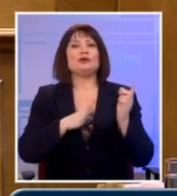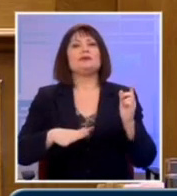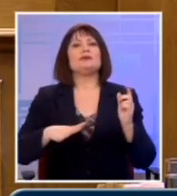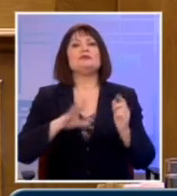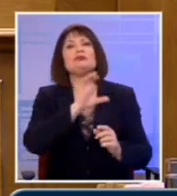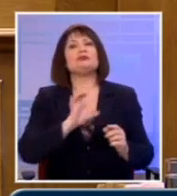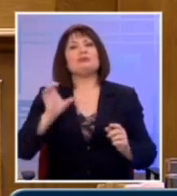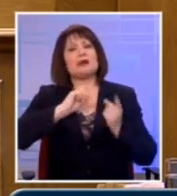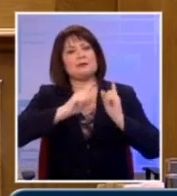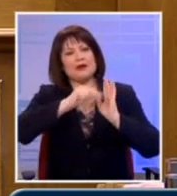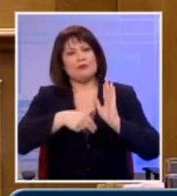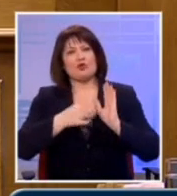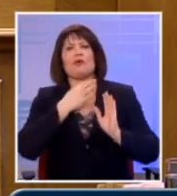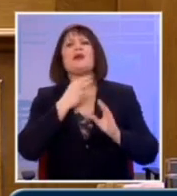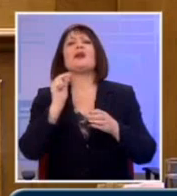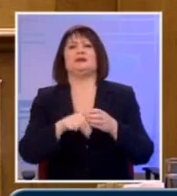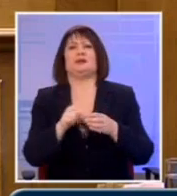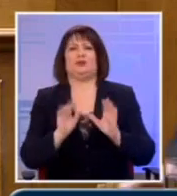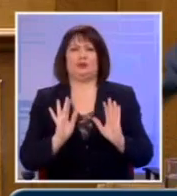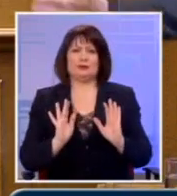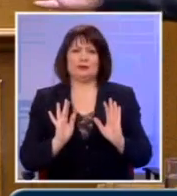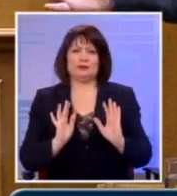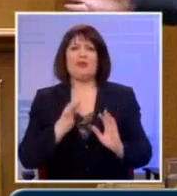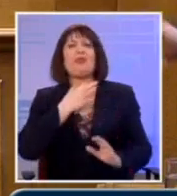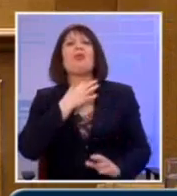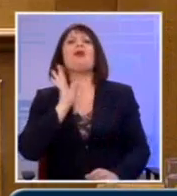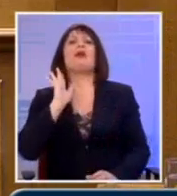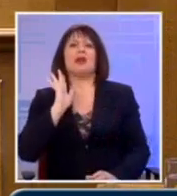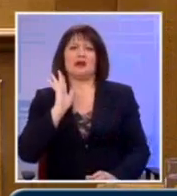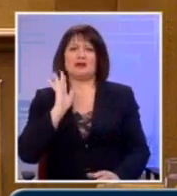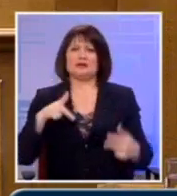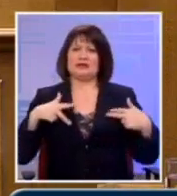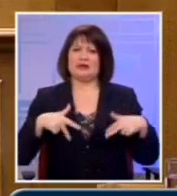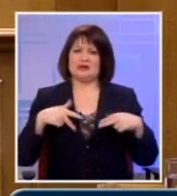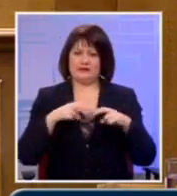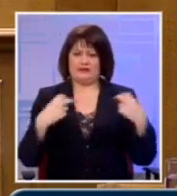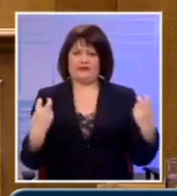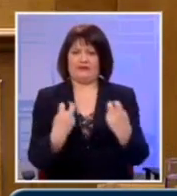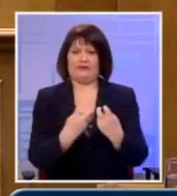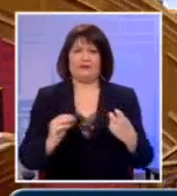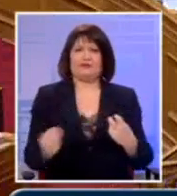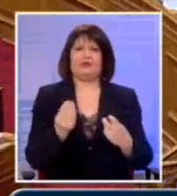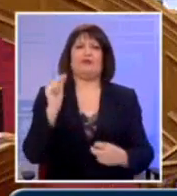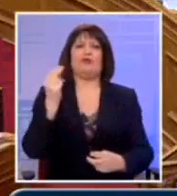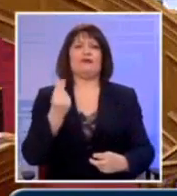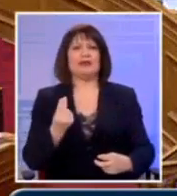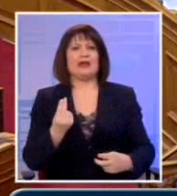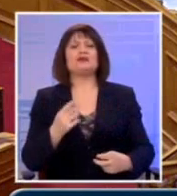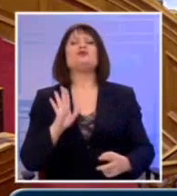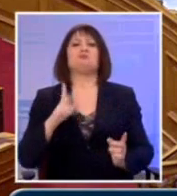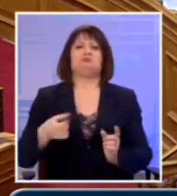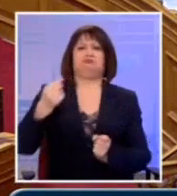είναι σε πρόγραμμα δεν χρειάζεται να κάνουν εκλογές, δεν χρειάζεται στα κυβερνητικά έδρανα να έχουν εκλεγμένους αλλά